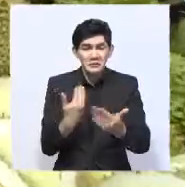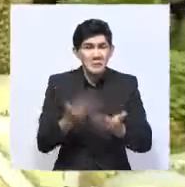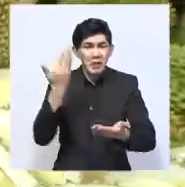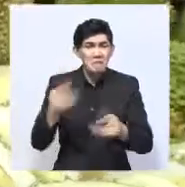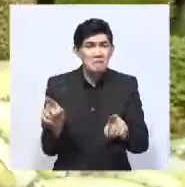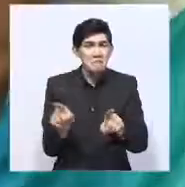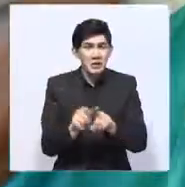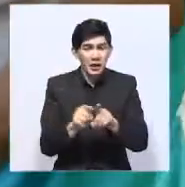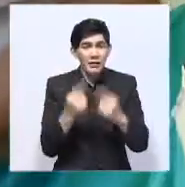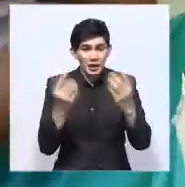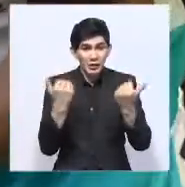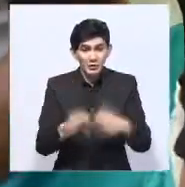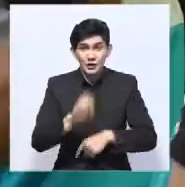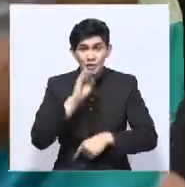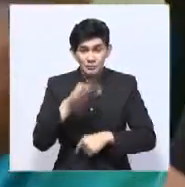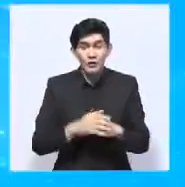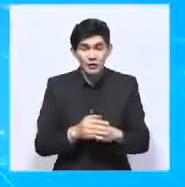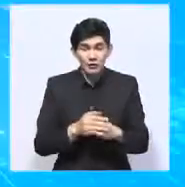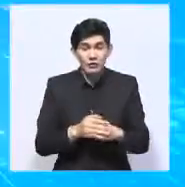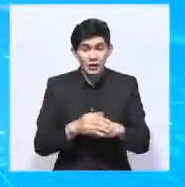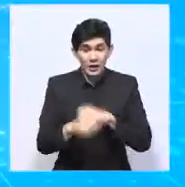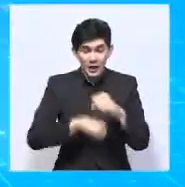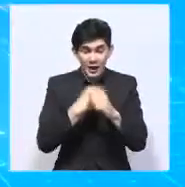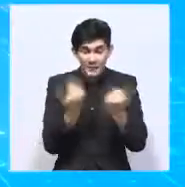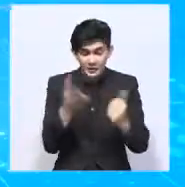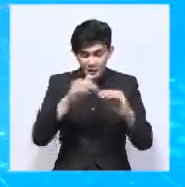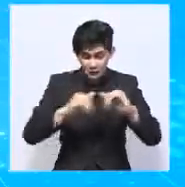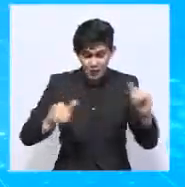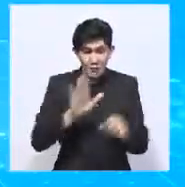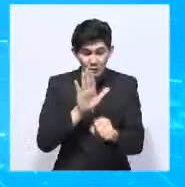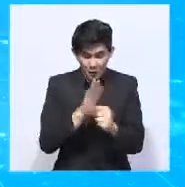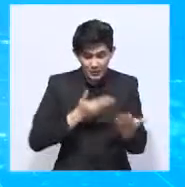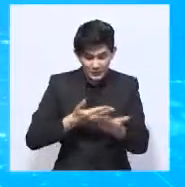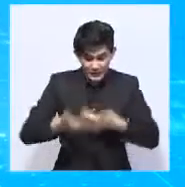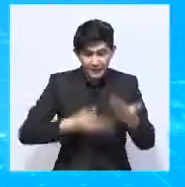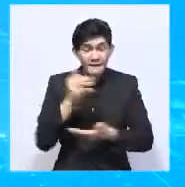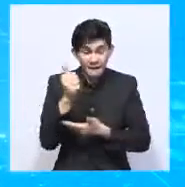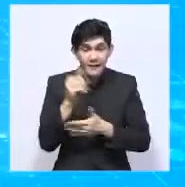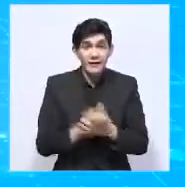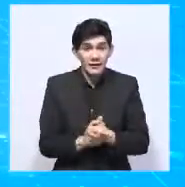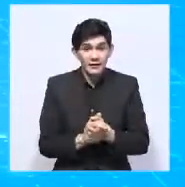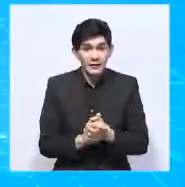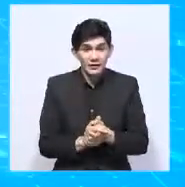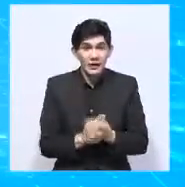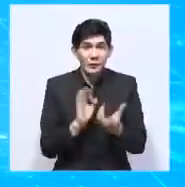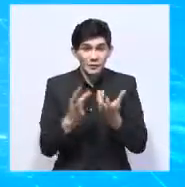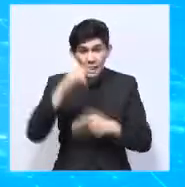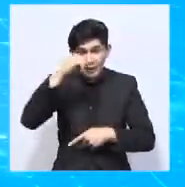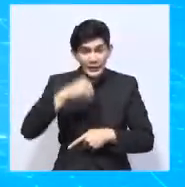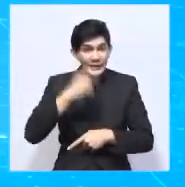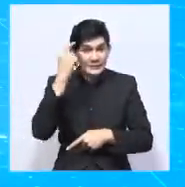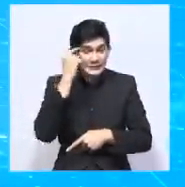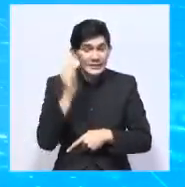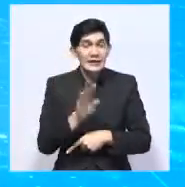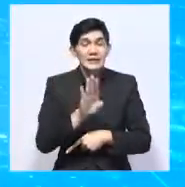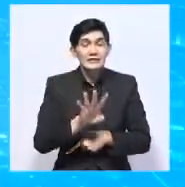าสูงขึ้นนะคะแต่ก็ยืนยันนะคะว่าปริมาณผลผลิตทุเรียนปีนี้เนี่ยจะเพียงพอต่อความต้องการก็คาดการณ์กันว่าปริมาณผลไม้ไทยก็จะมีกว่า